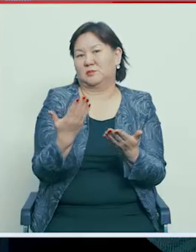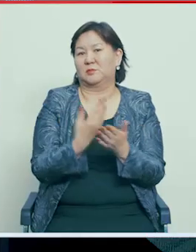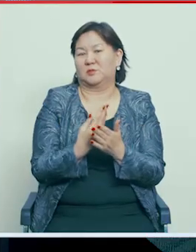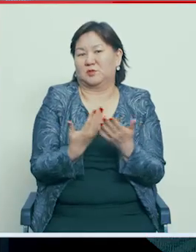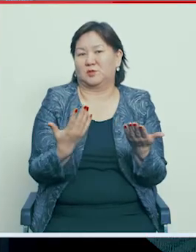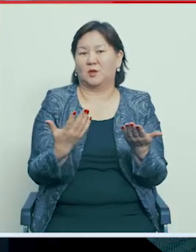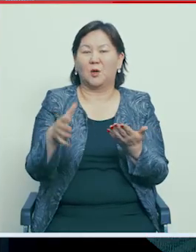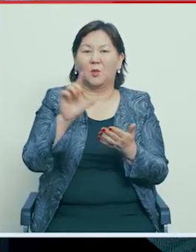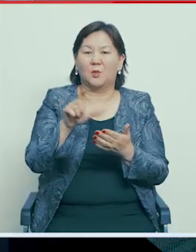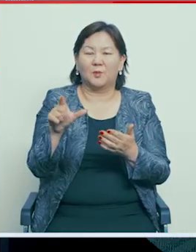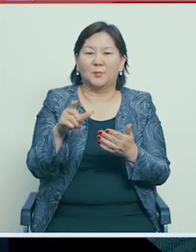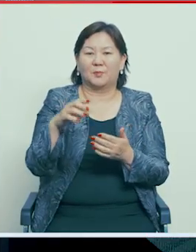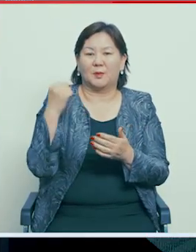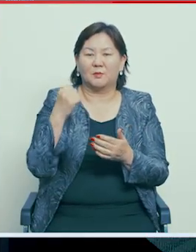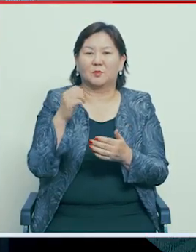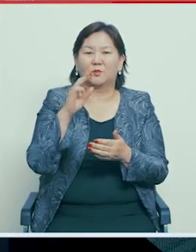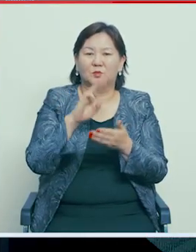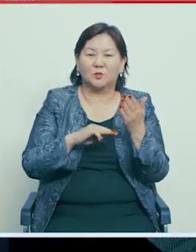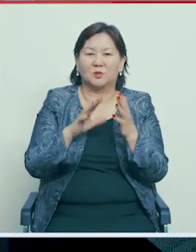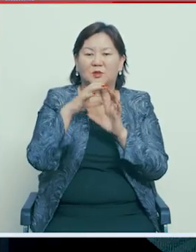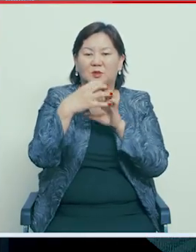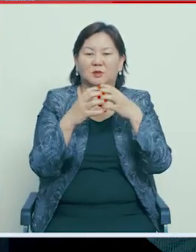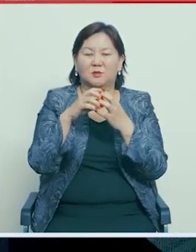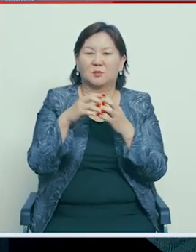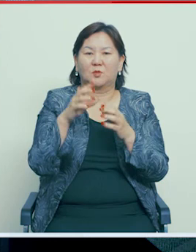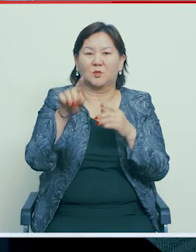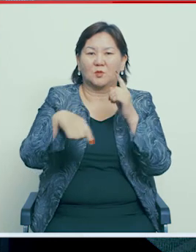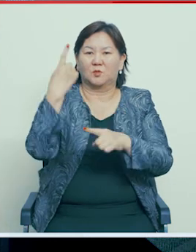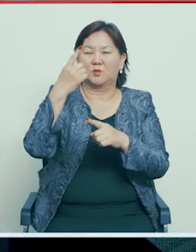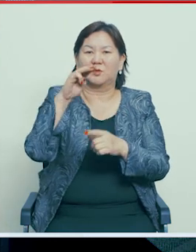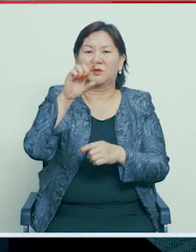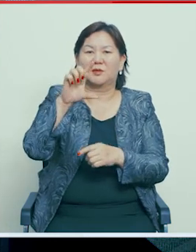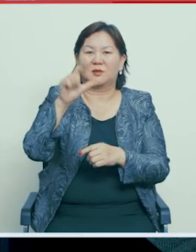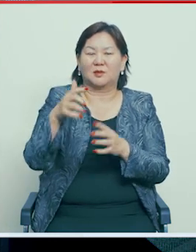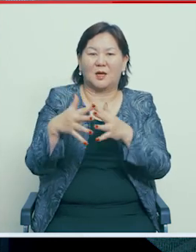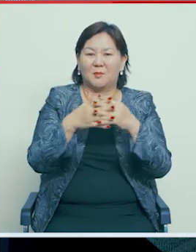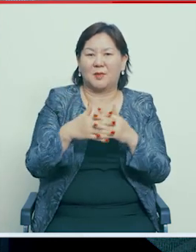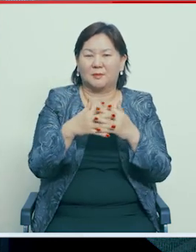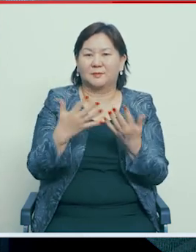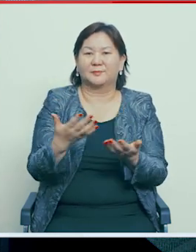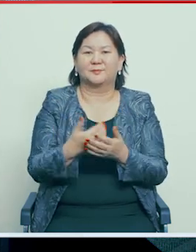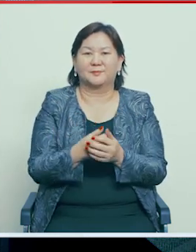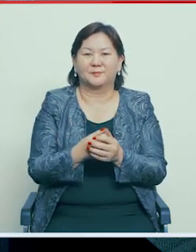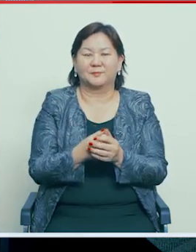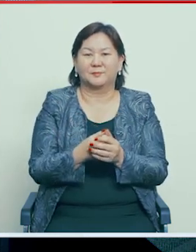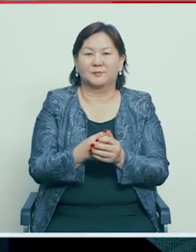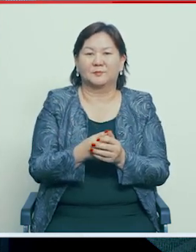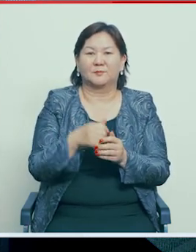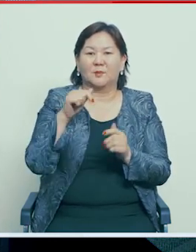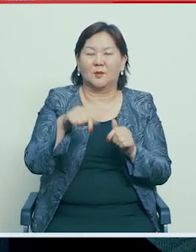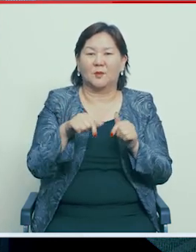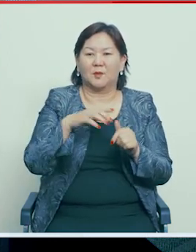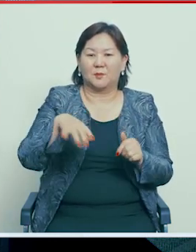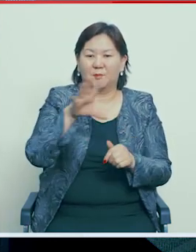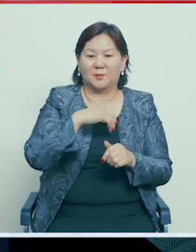үг те? Тэгээ энэ Фулбрайт тэтгэлэгч юм хамгийн одоо дэлхийд дээр хамгийн өндөр тэтгэлэг байхгүй юу? Америкийн хүмүүс чинь шүү дээ. Одоо ингээд бид